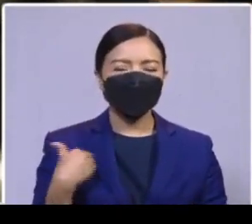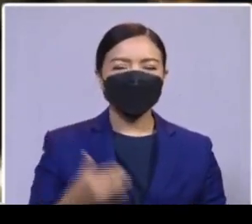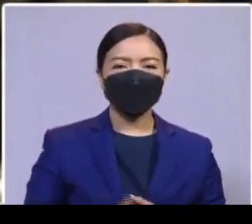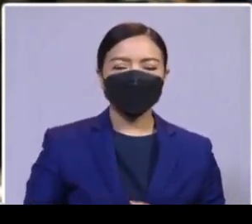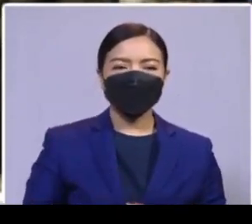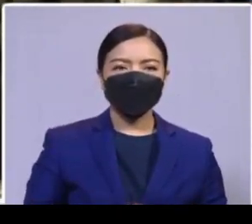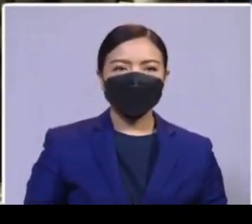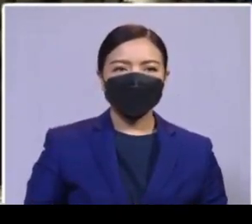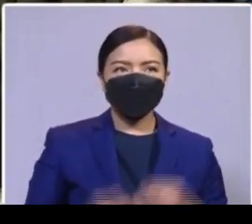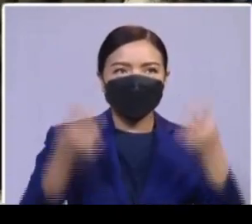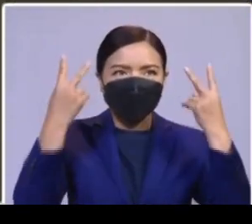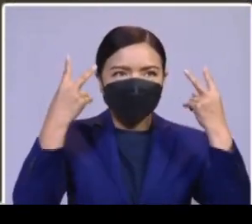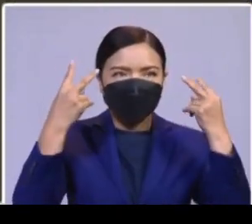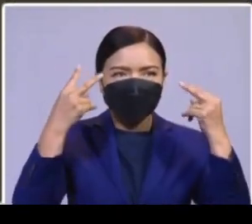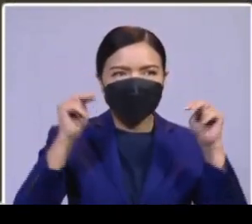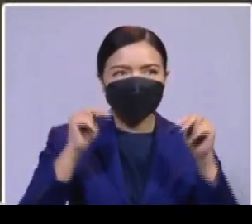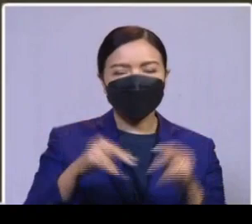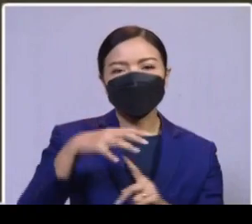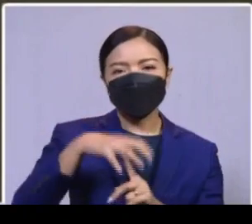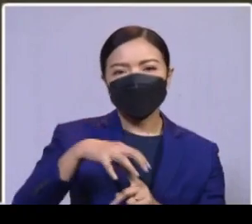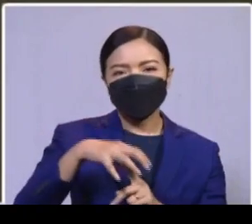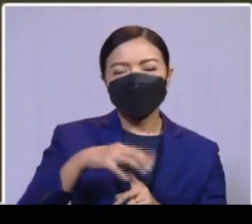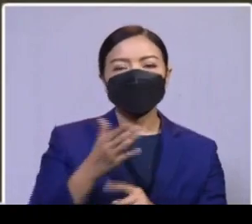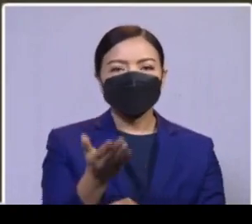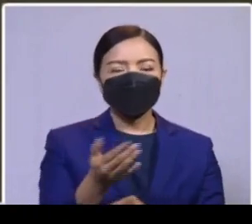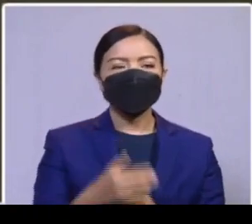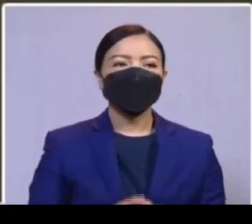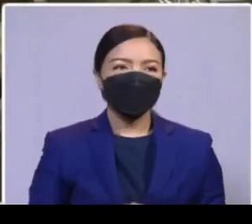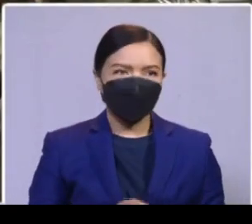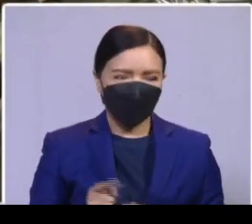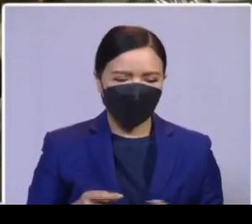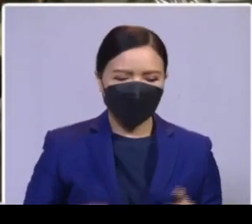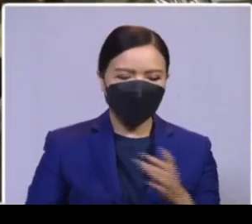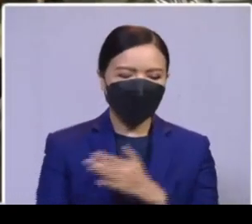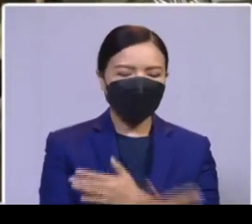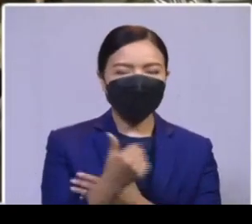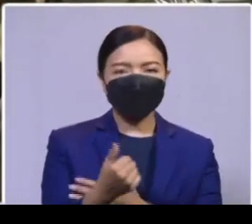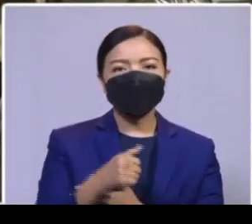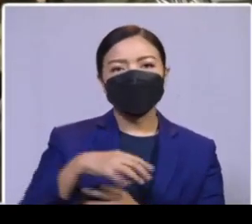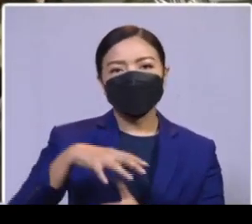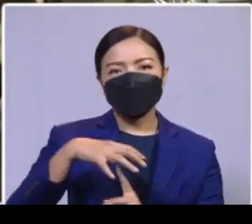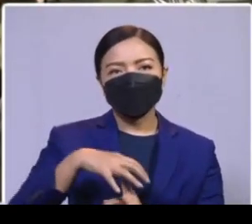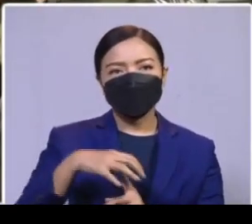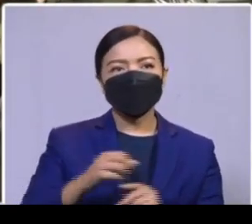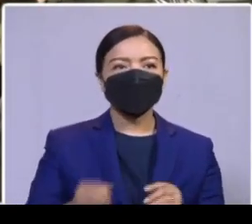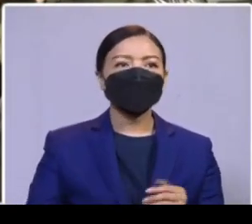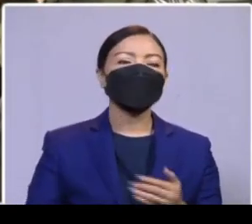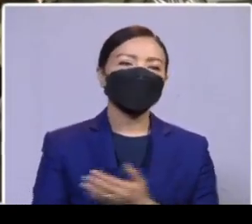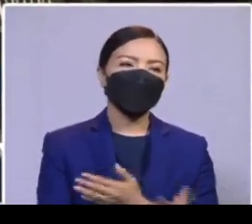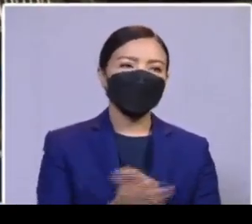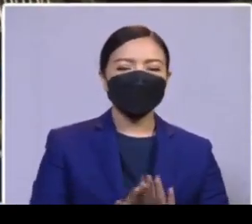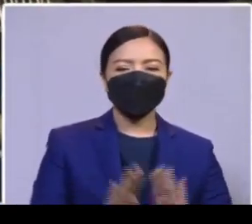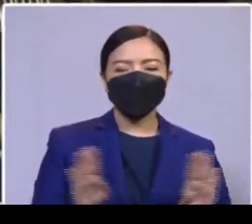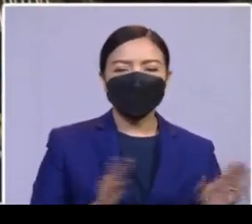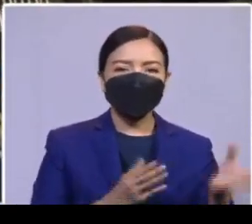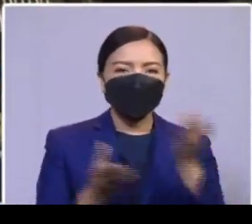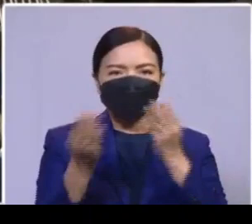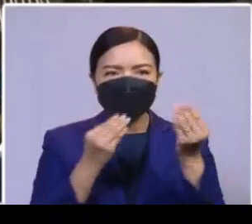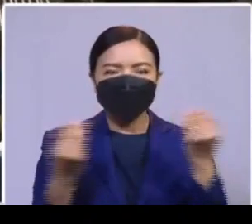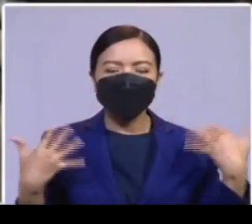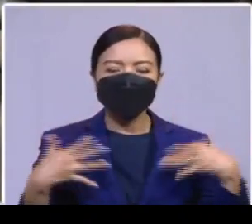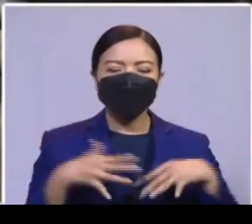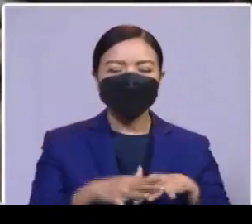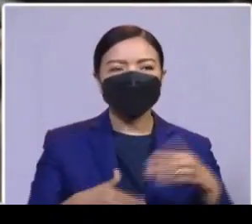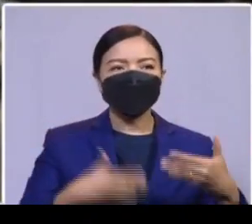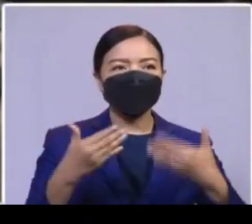โดยทางนายกเมืองพัทยาจังหวัดชลบุรีกล่าวว่านับเป็นโอกาสดีของเมืองพัทยาได้เปิดพื้นที่การเรียนรู้ให้กับผู้ร่วมกิจก